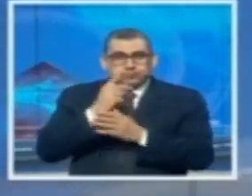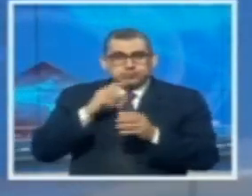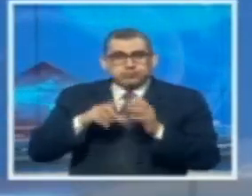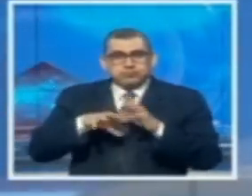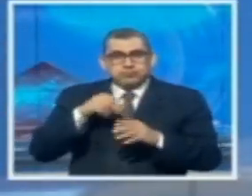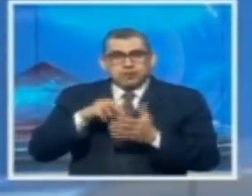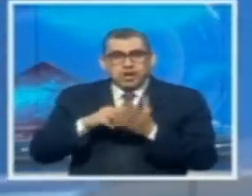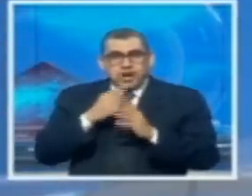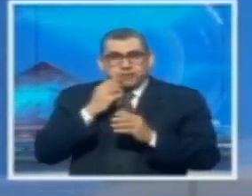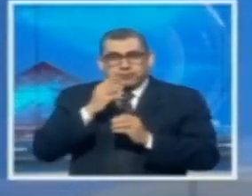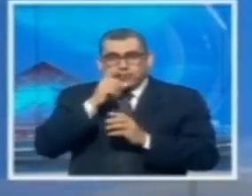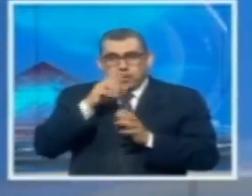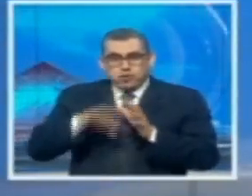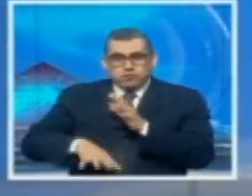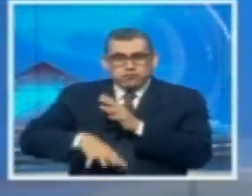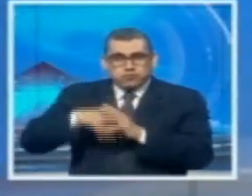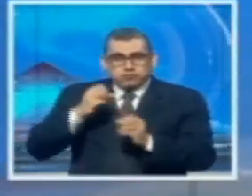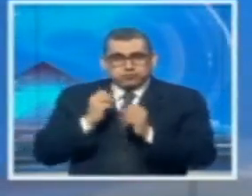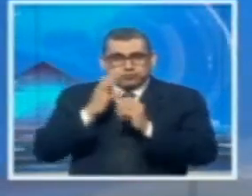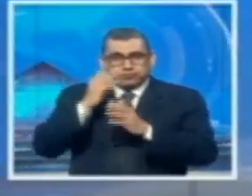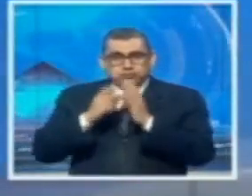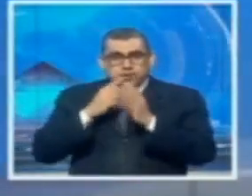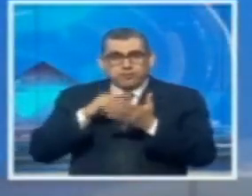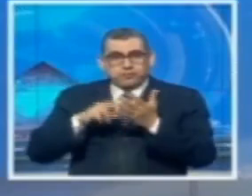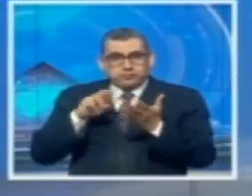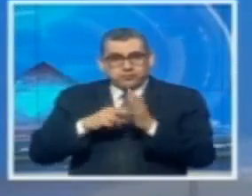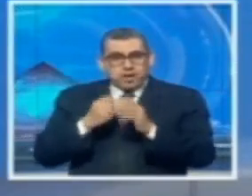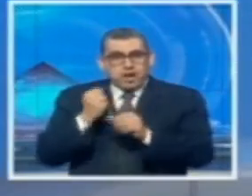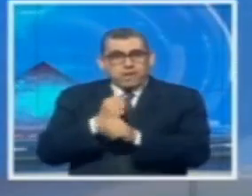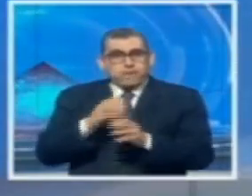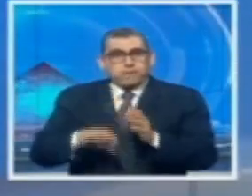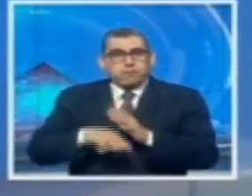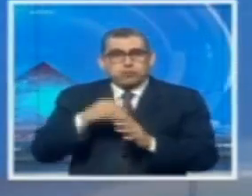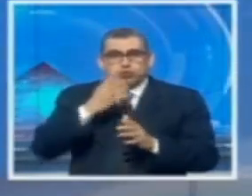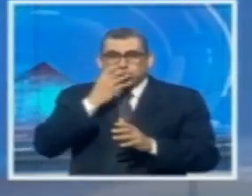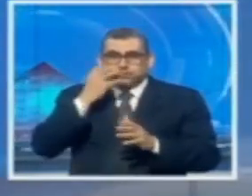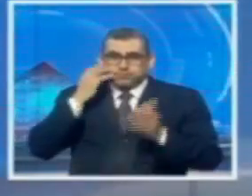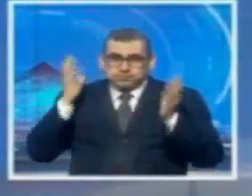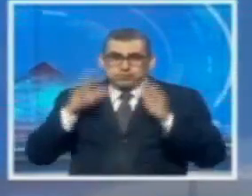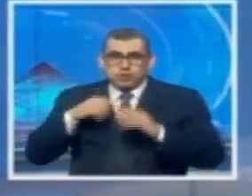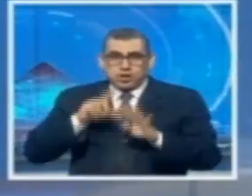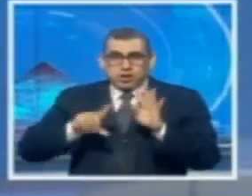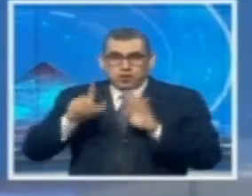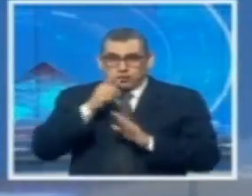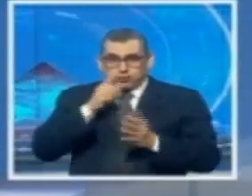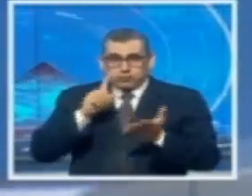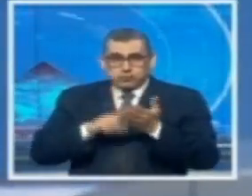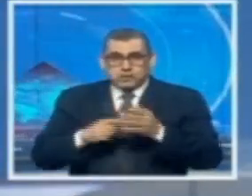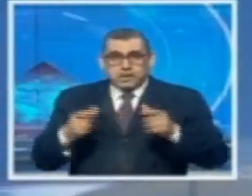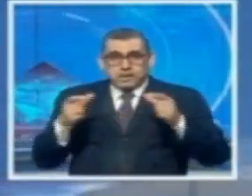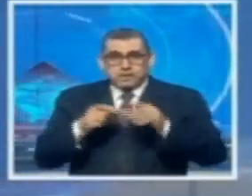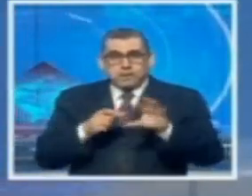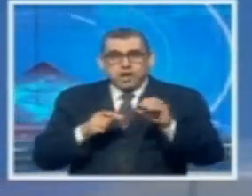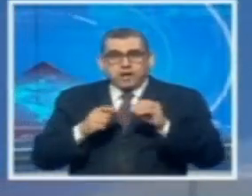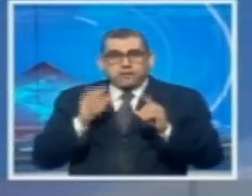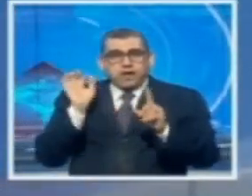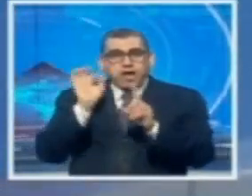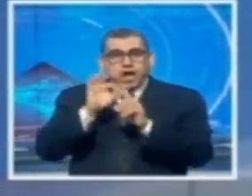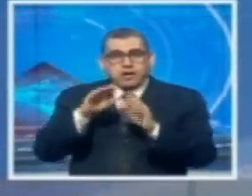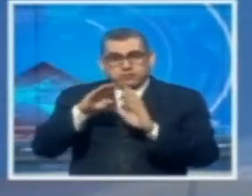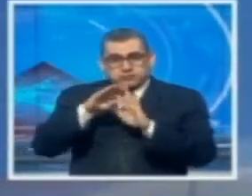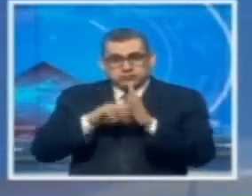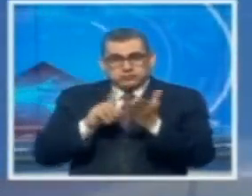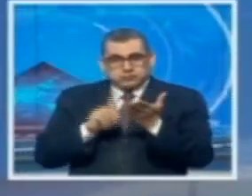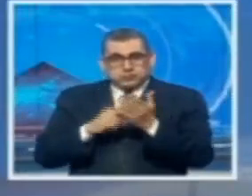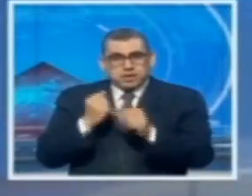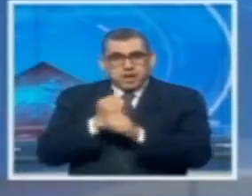في إنتاج الطلمبات فيما يتم تنفيذه من مشروعات كبرى. وأكد مدبولي أن الاجتماع يأتي بهدف التنسيق مع كل